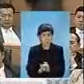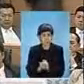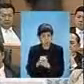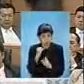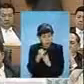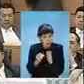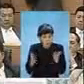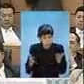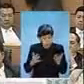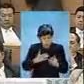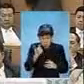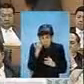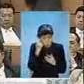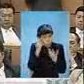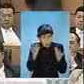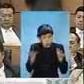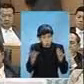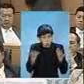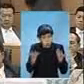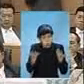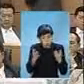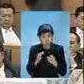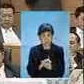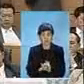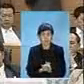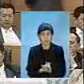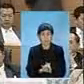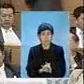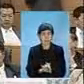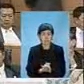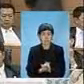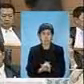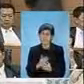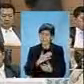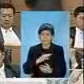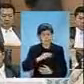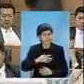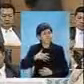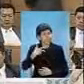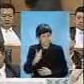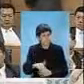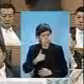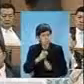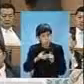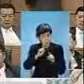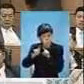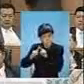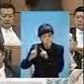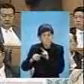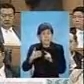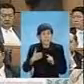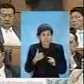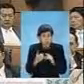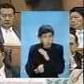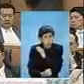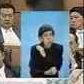โดยไม่ได้รู้เรื่องรู้เห็นเกี่ยวข้องและที่น่าเจ็บปวดมากๆคือหลายคนรับโทษโดยไม่